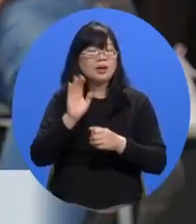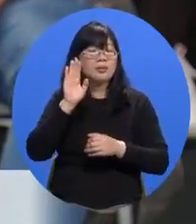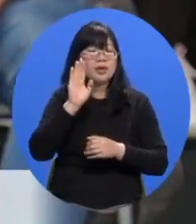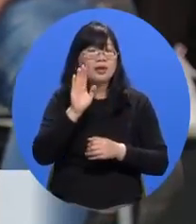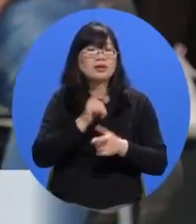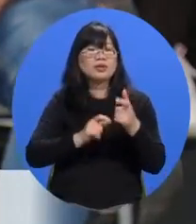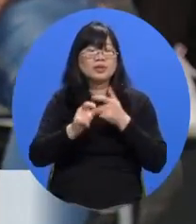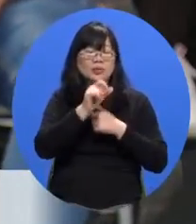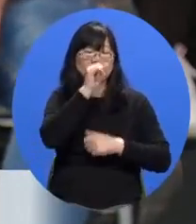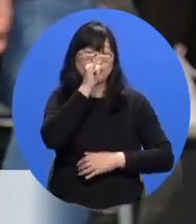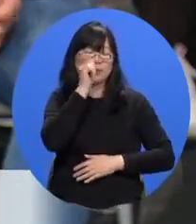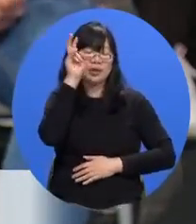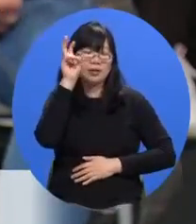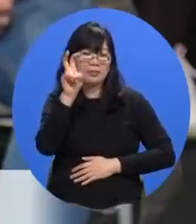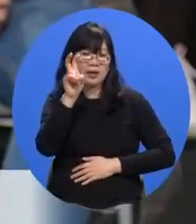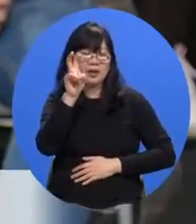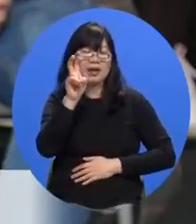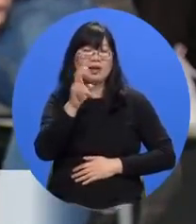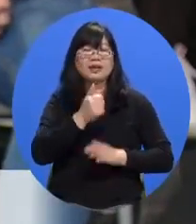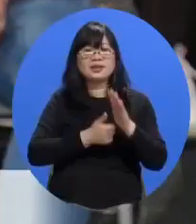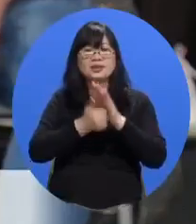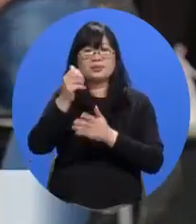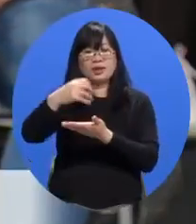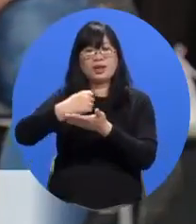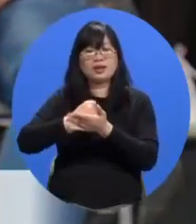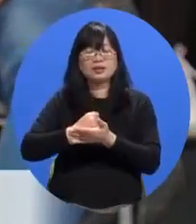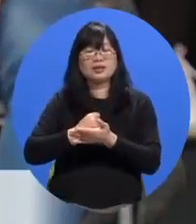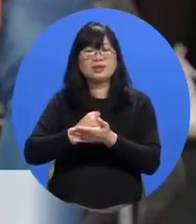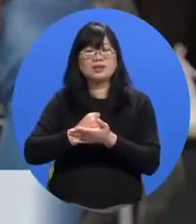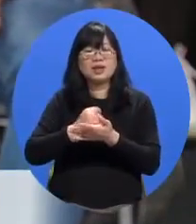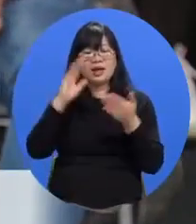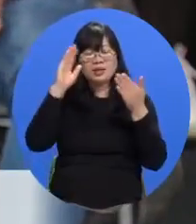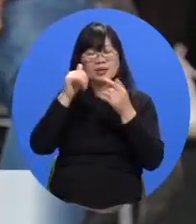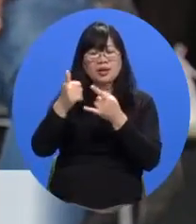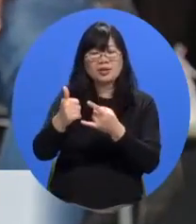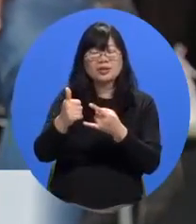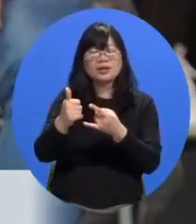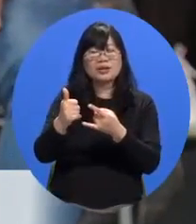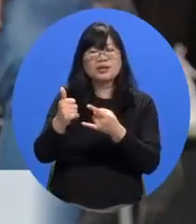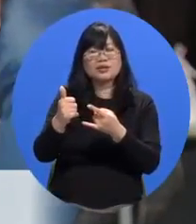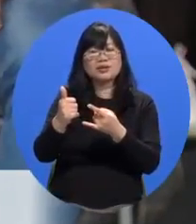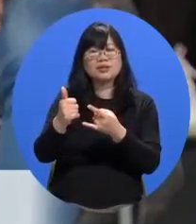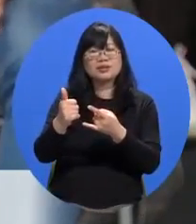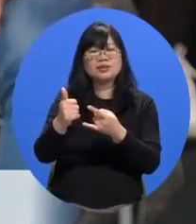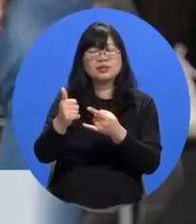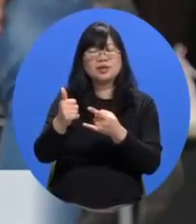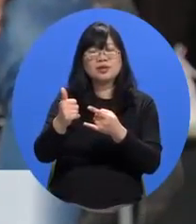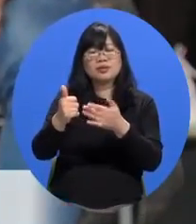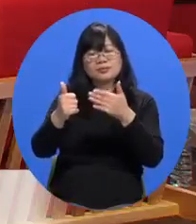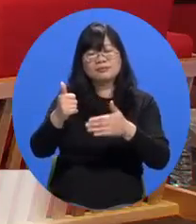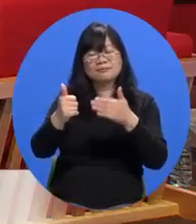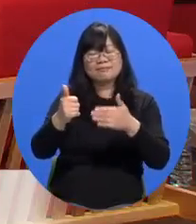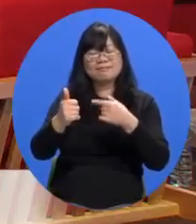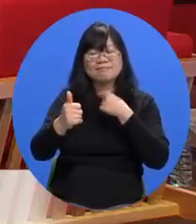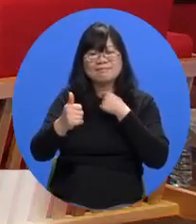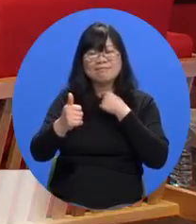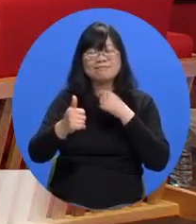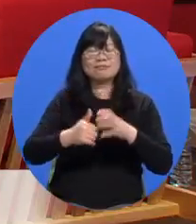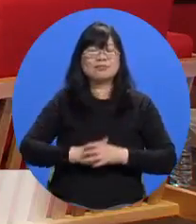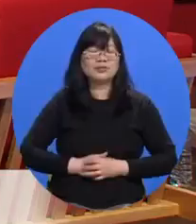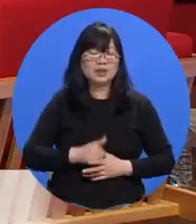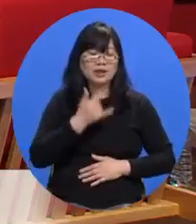더 좋을 거야 지금보다. 네. 그래서 이런 희망을 갖기를 학생들에게 좀 호소드리고 싶습니다. 네. 그리고